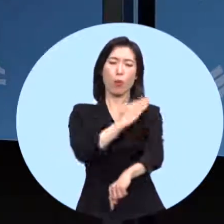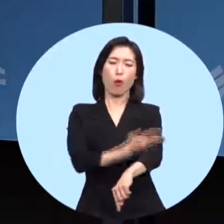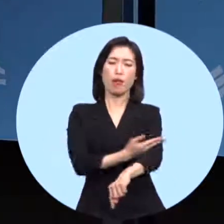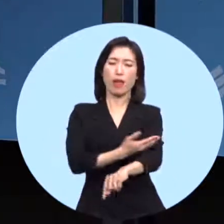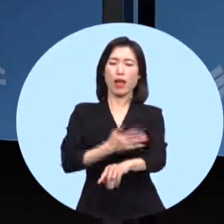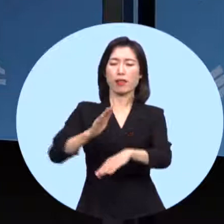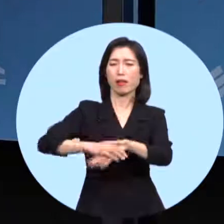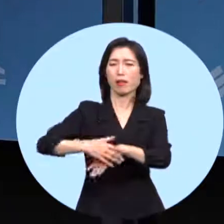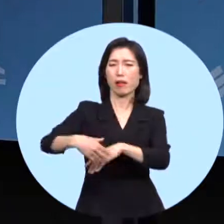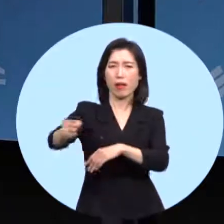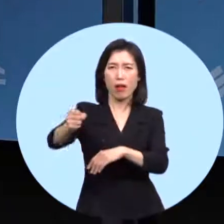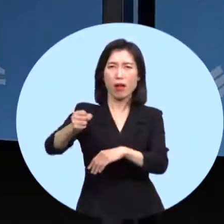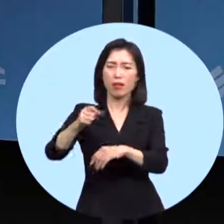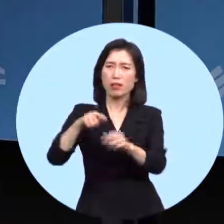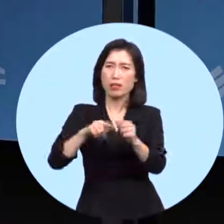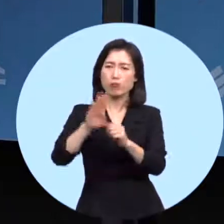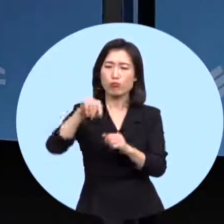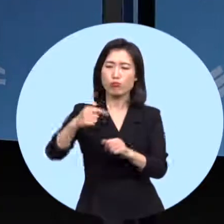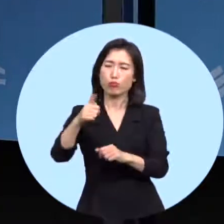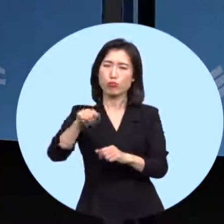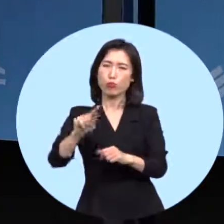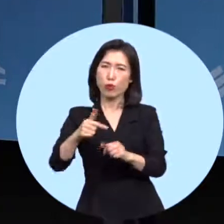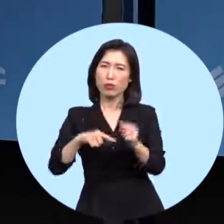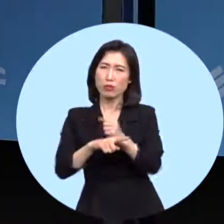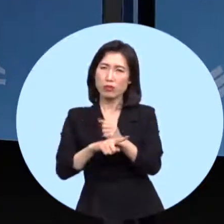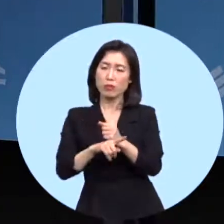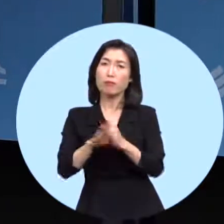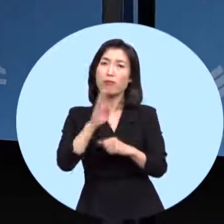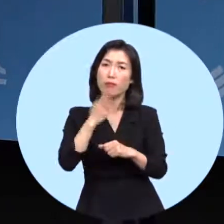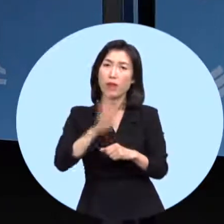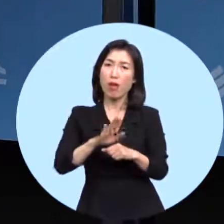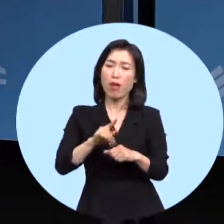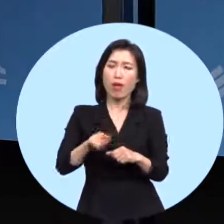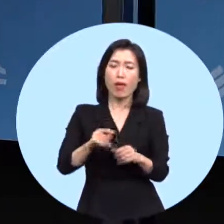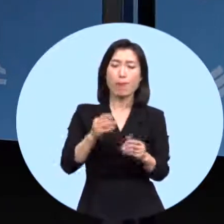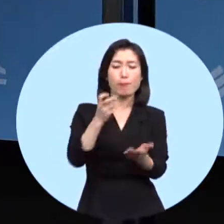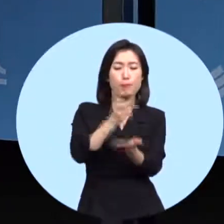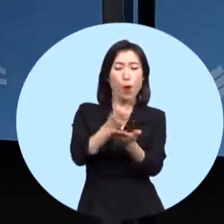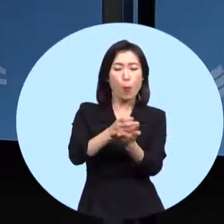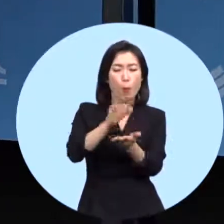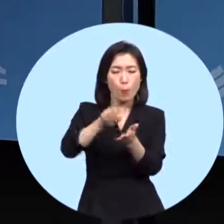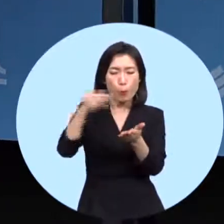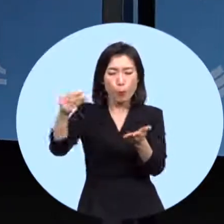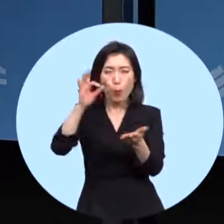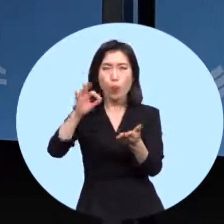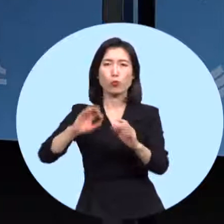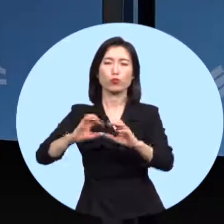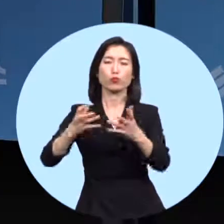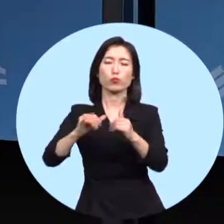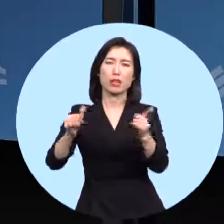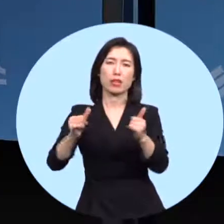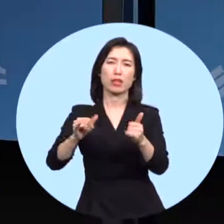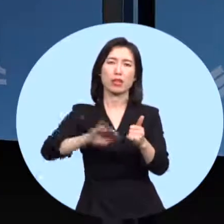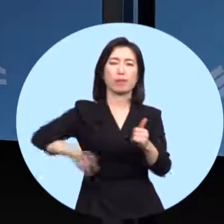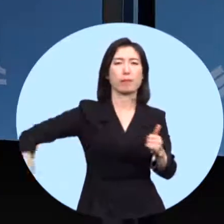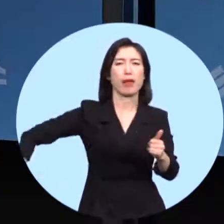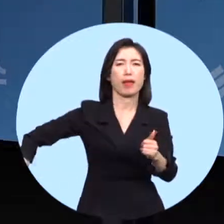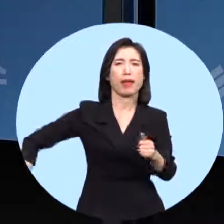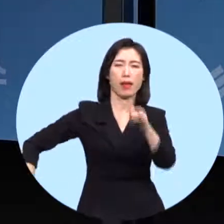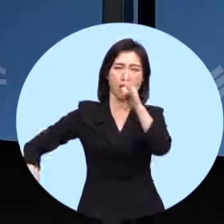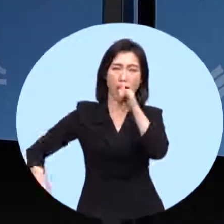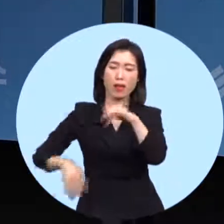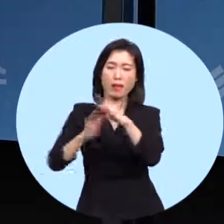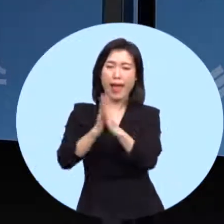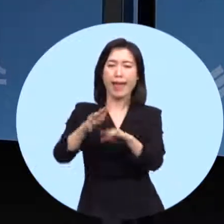읽습니다. 그런데 우리 법을 보면 아직도 국민을 배제한 중앙과 지방 간의